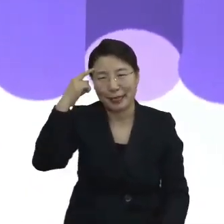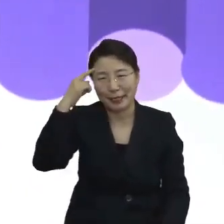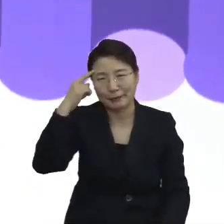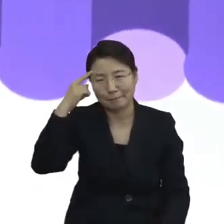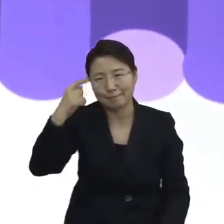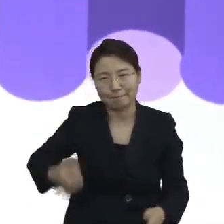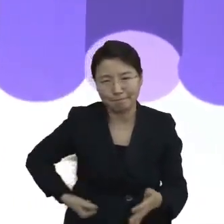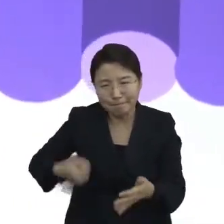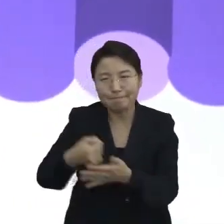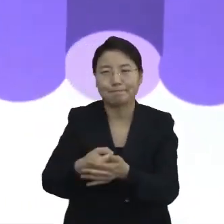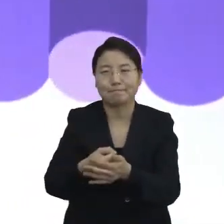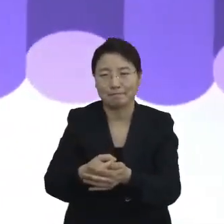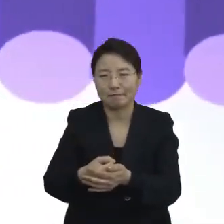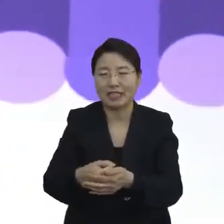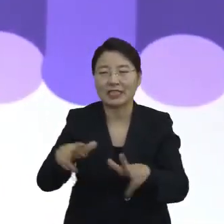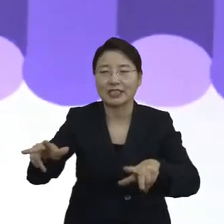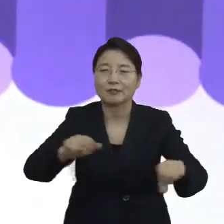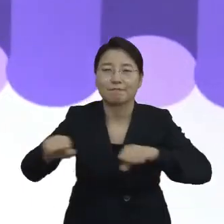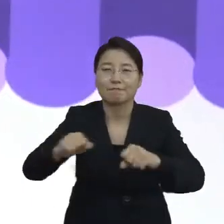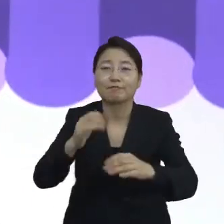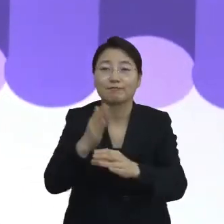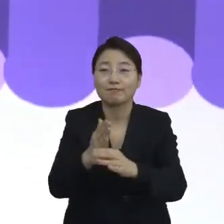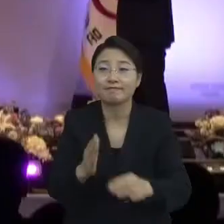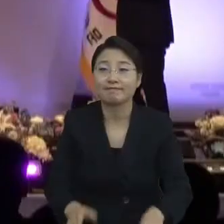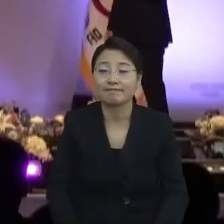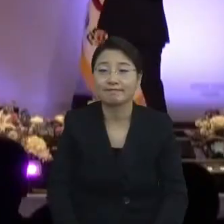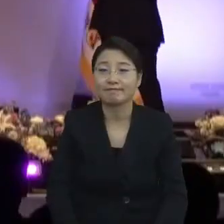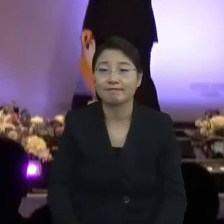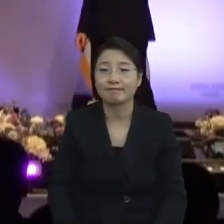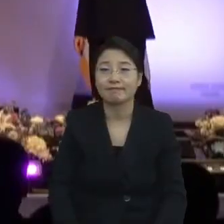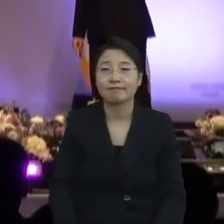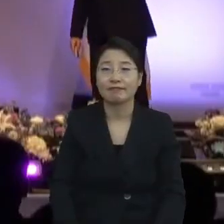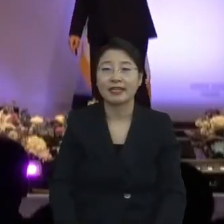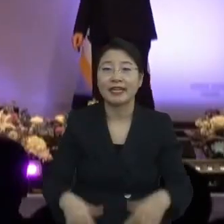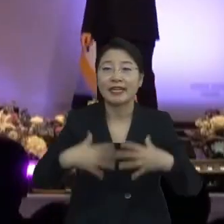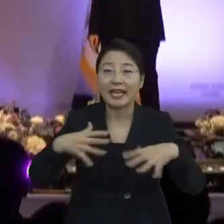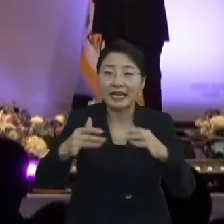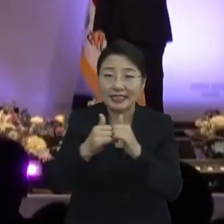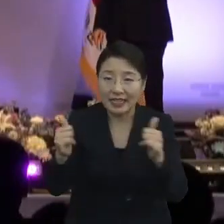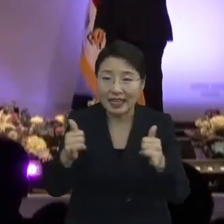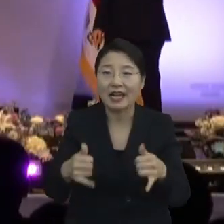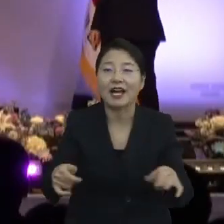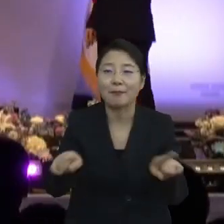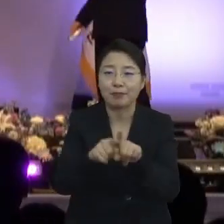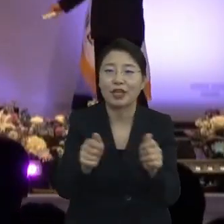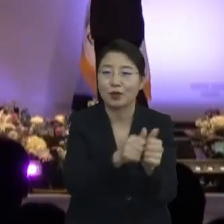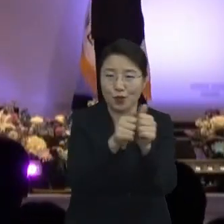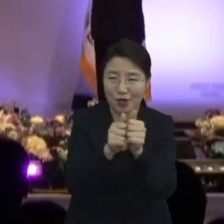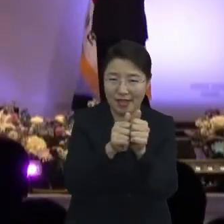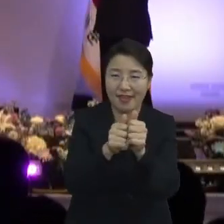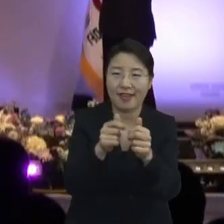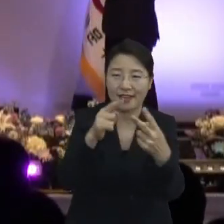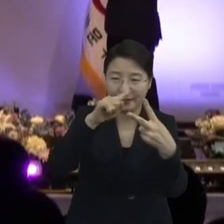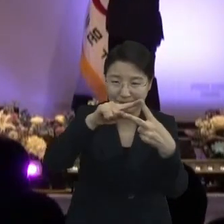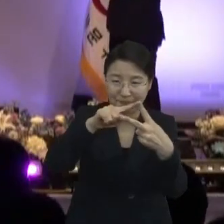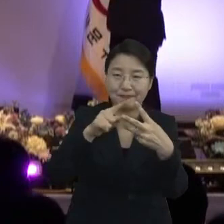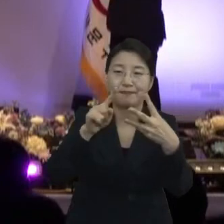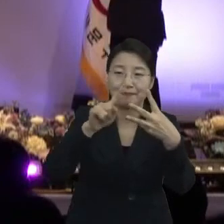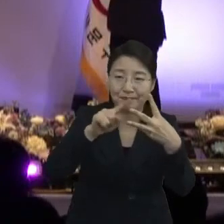있다 하는 얘기고요. 자, 지금까지 약자 동행 부분이고요. 매력 부분을 좀